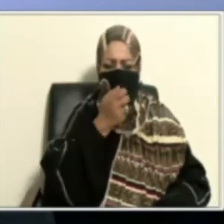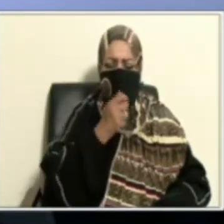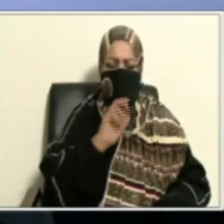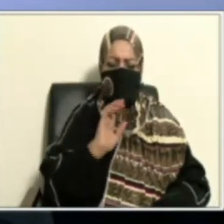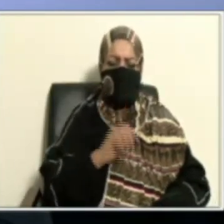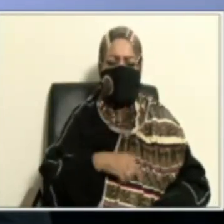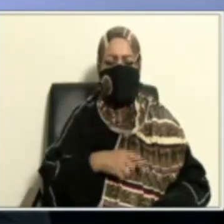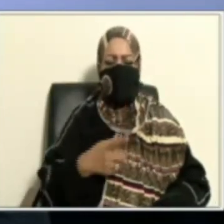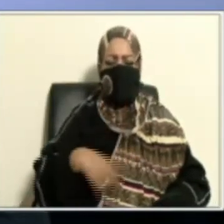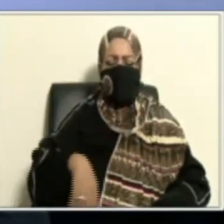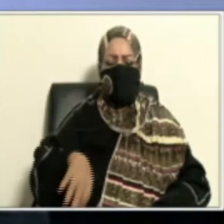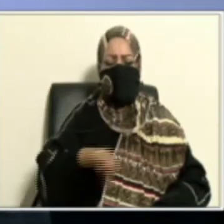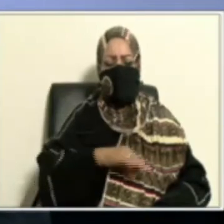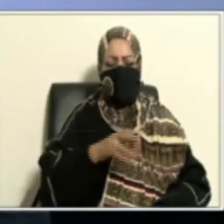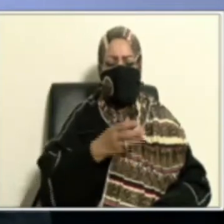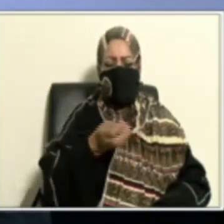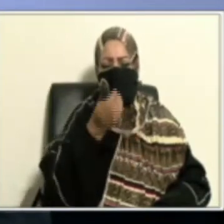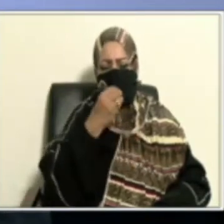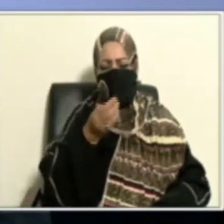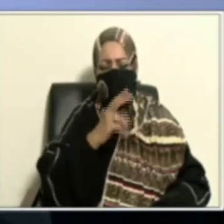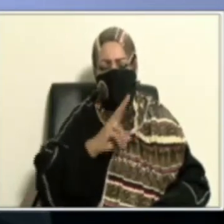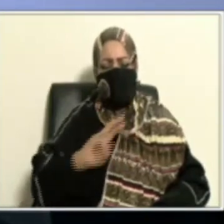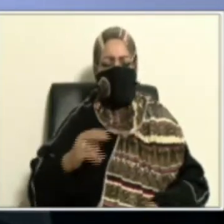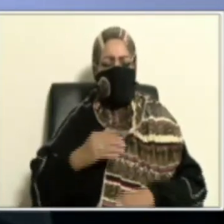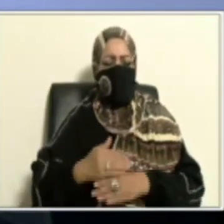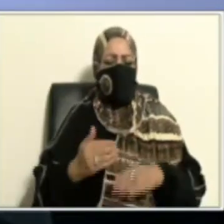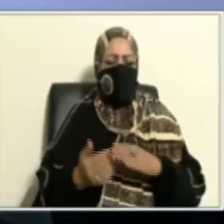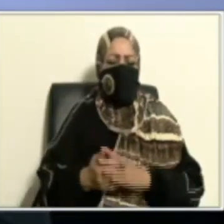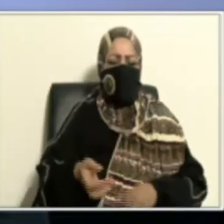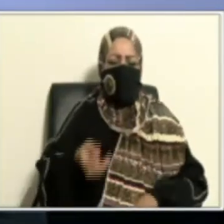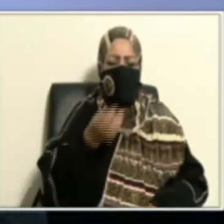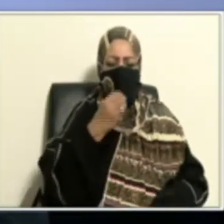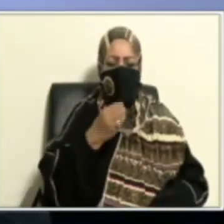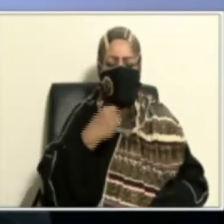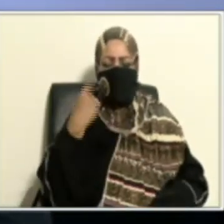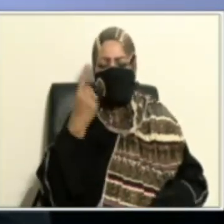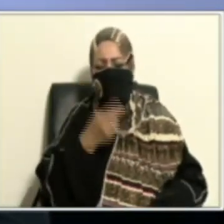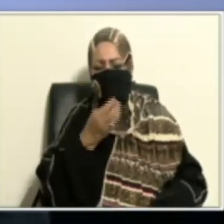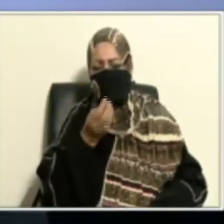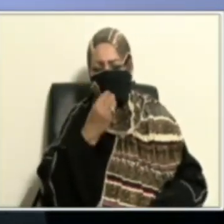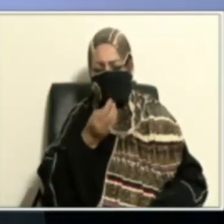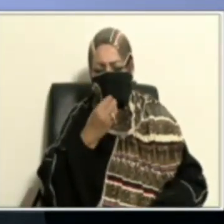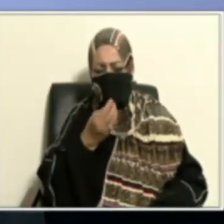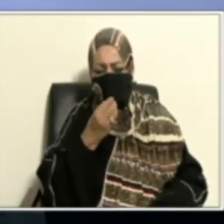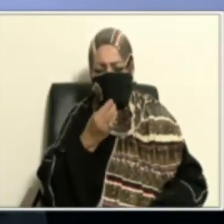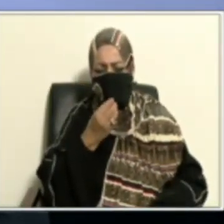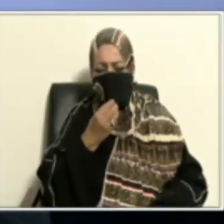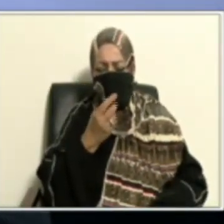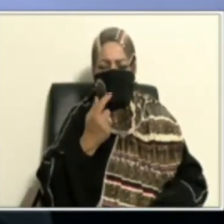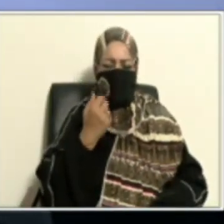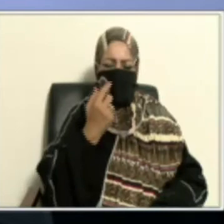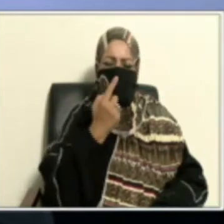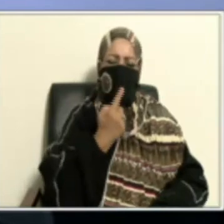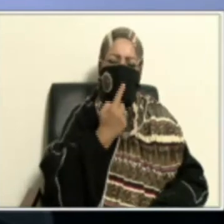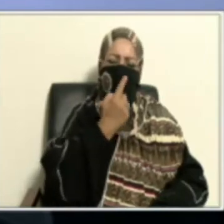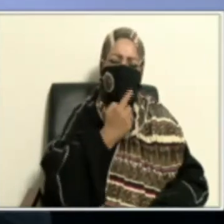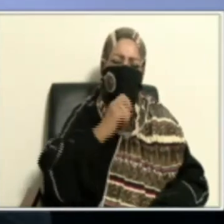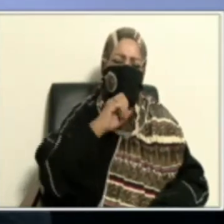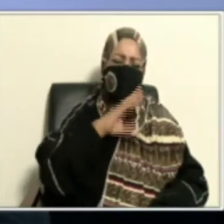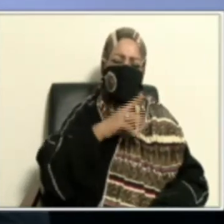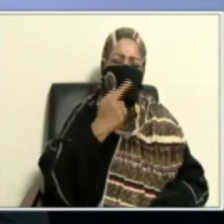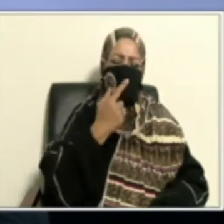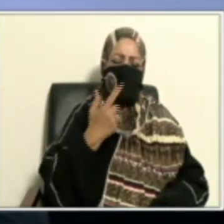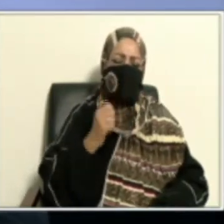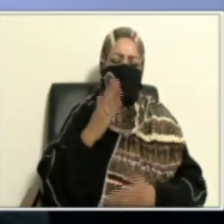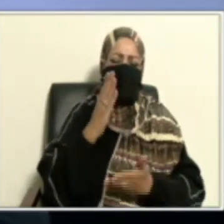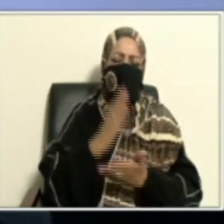ويقعد في الفم منه جزء الأفضل أنك تمضمض، أما إعادة الصلاة حتى مع لحم الجزور لا تطلب